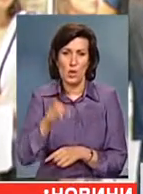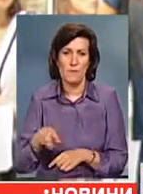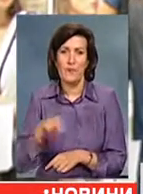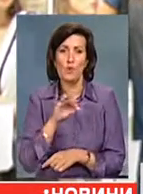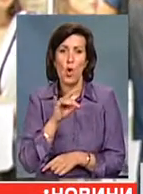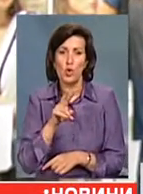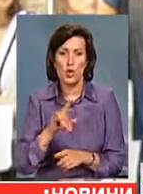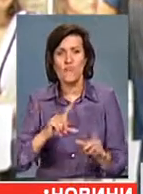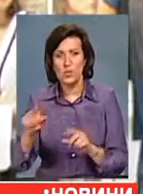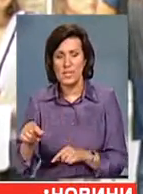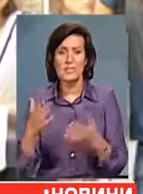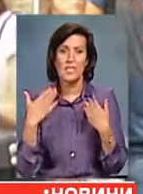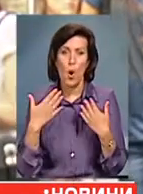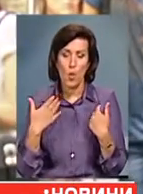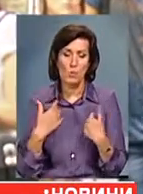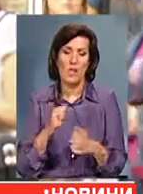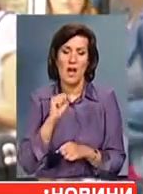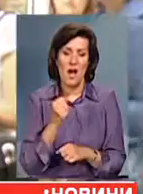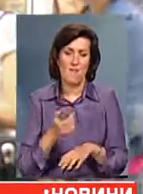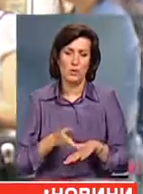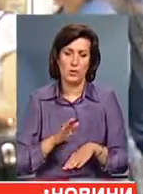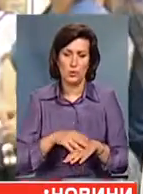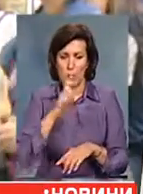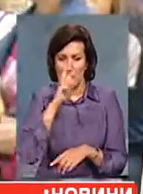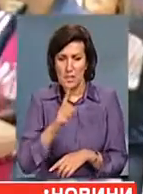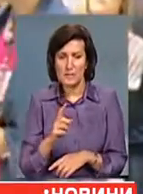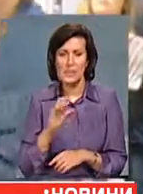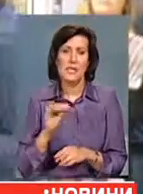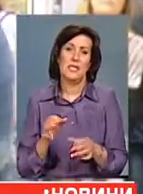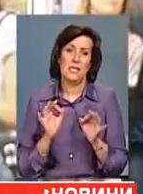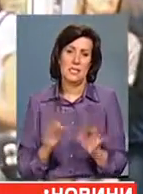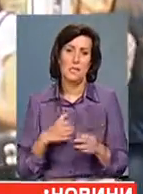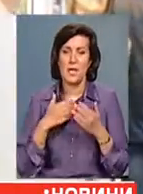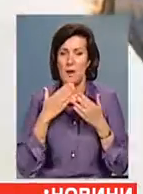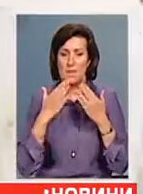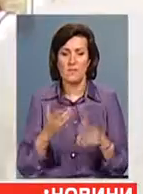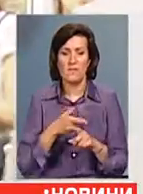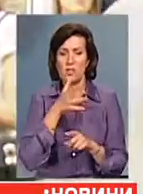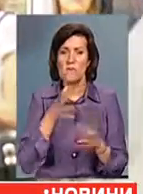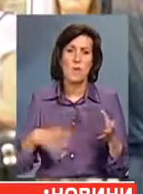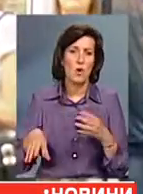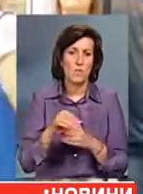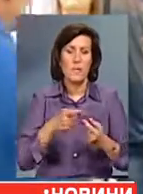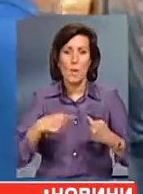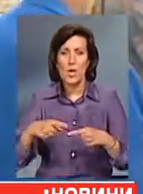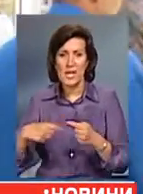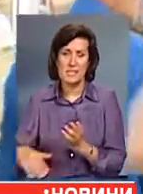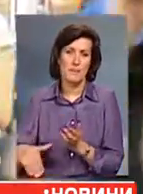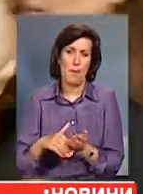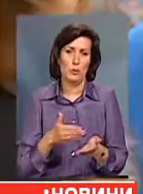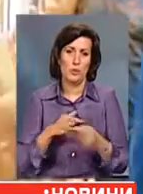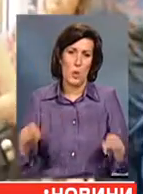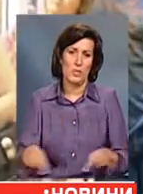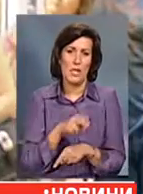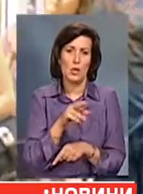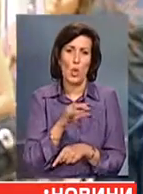від'їзді на відпочинку. Тому август для нас тяжкий місяць. И, естественно, обращаемся в это время ко всем организациям помочь нам